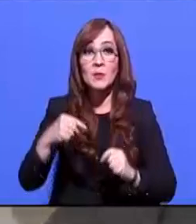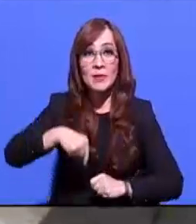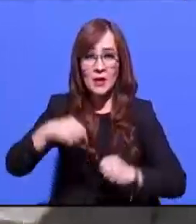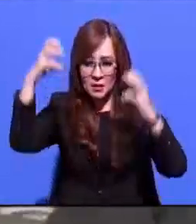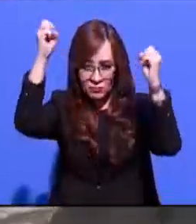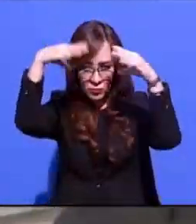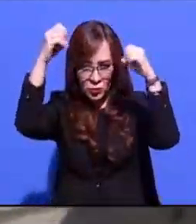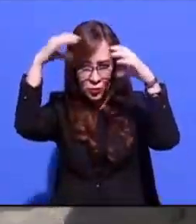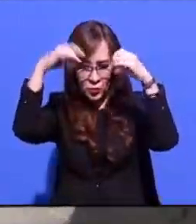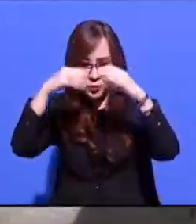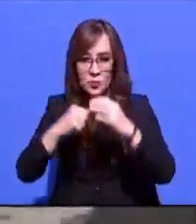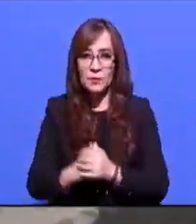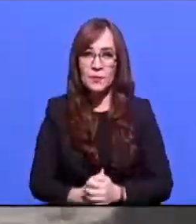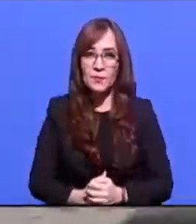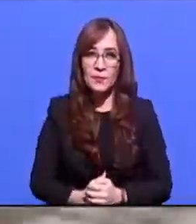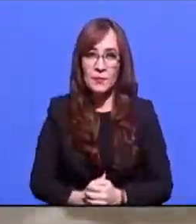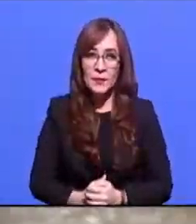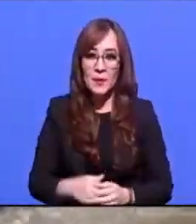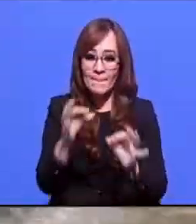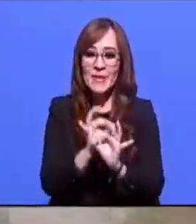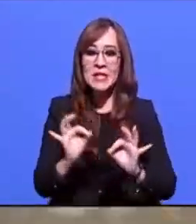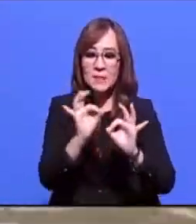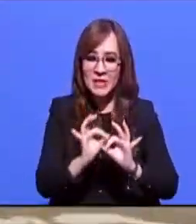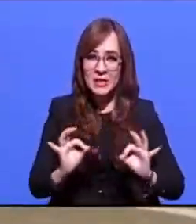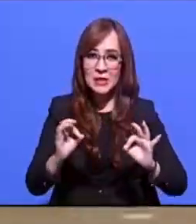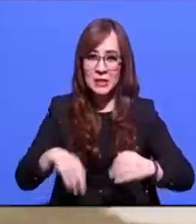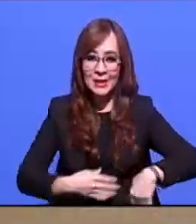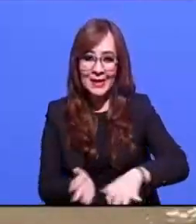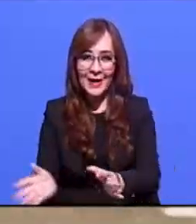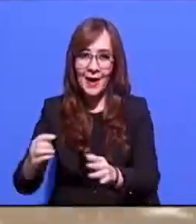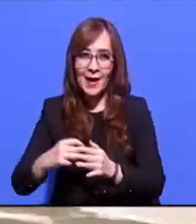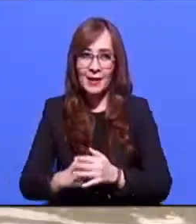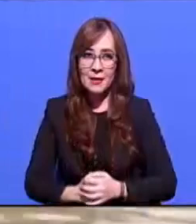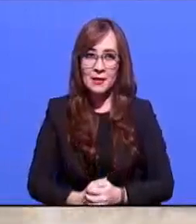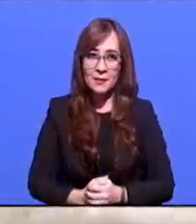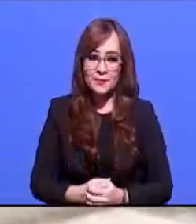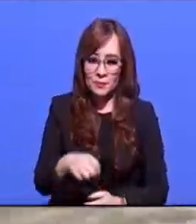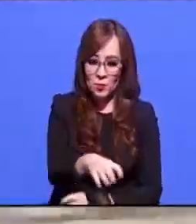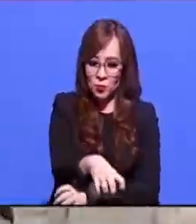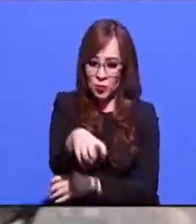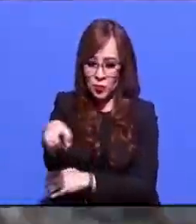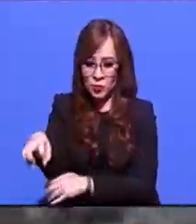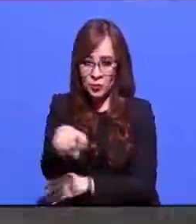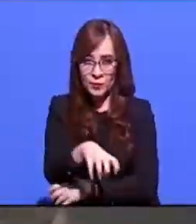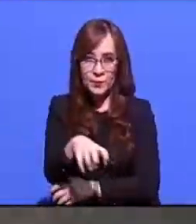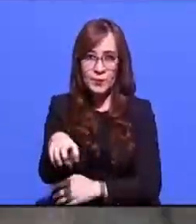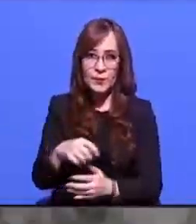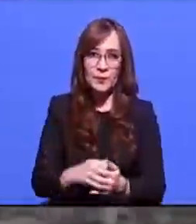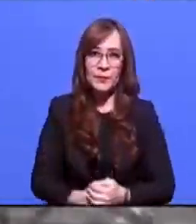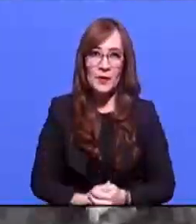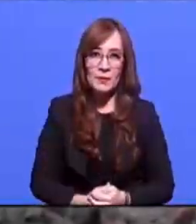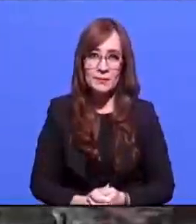Sumber Daya Air melakukan normalisasi Kali Anak Ciliwung dengan menggunakan eskavator. Suku Dinas Sumber Daya Air